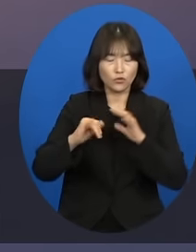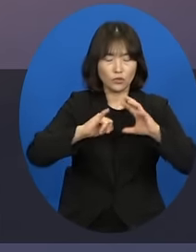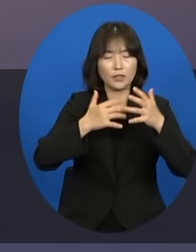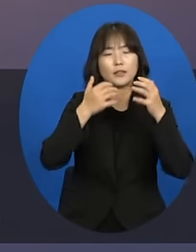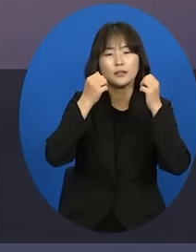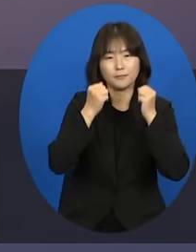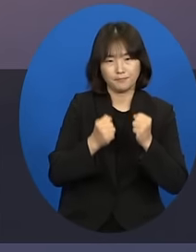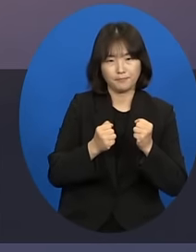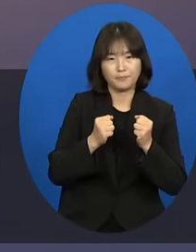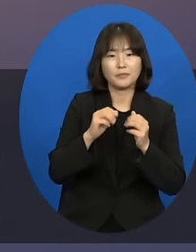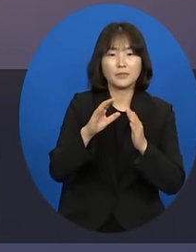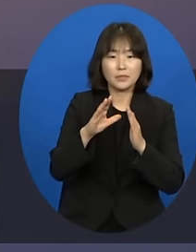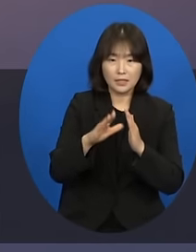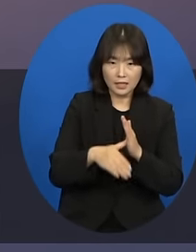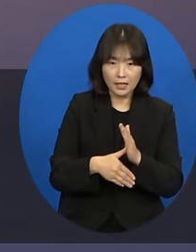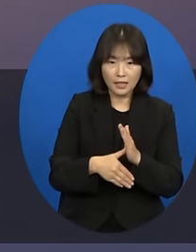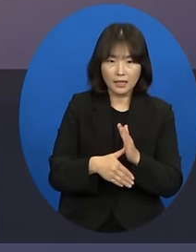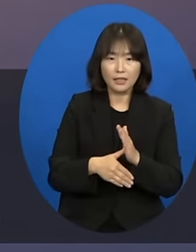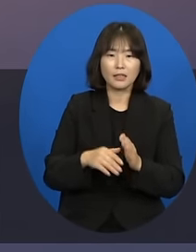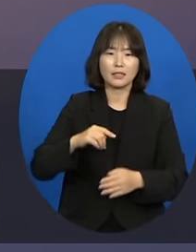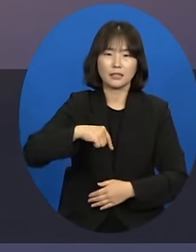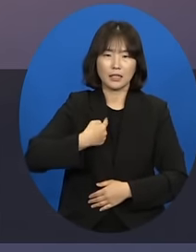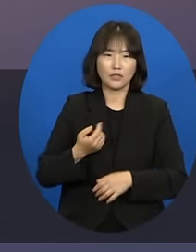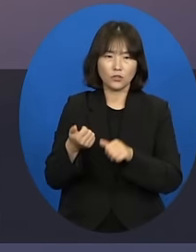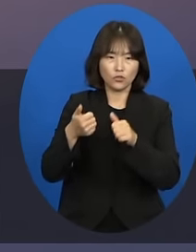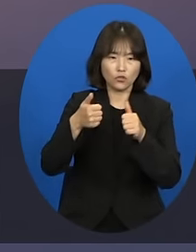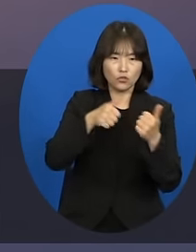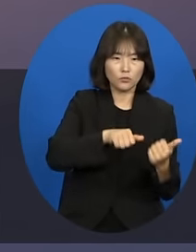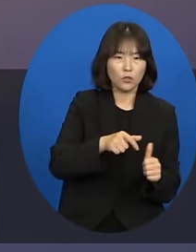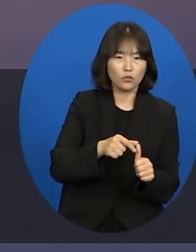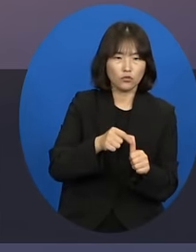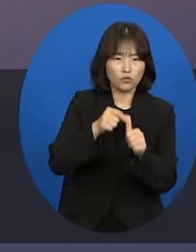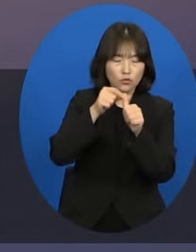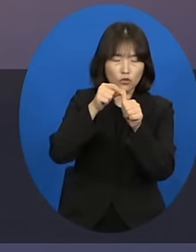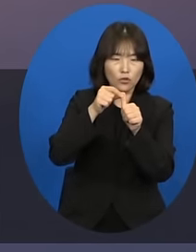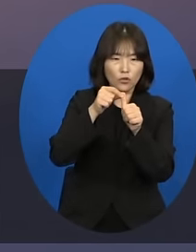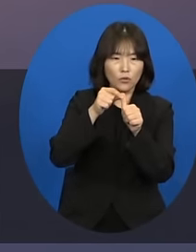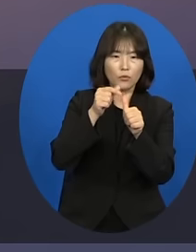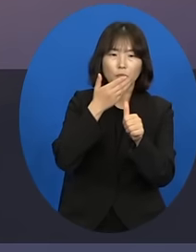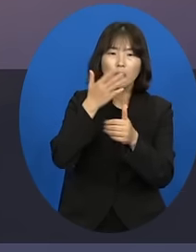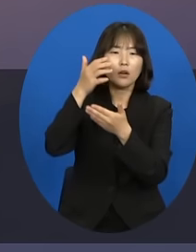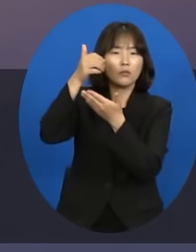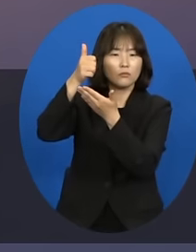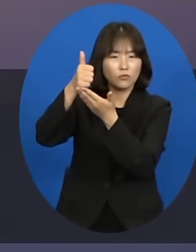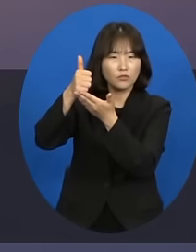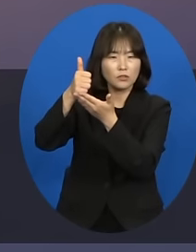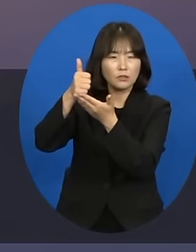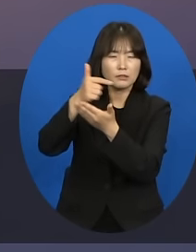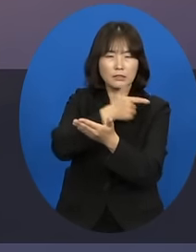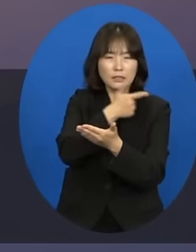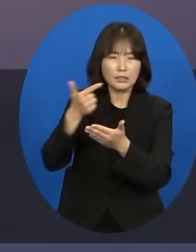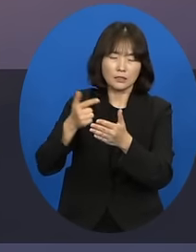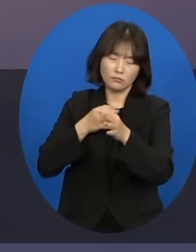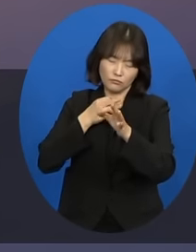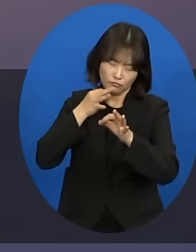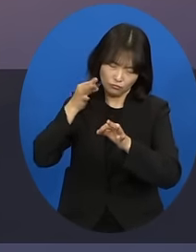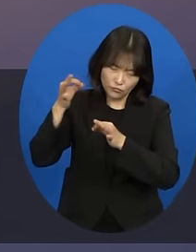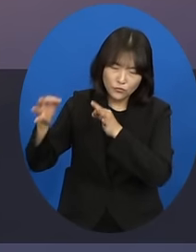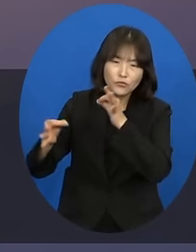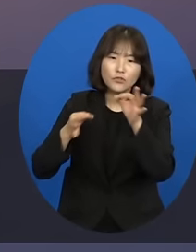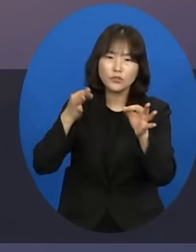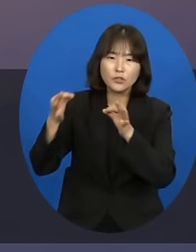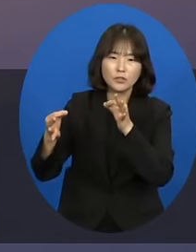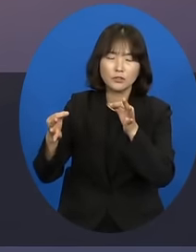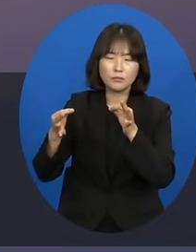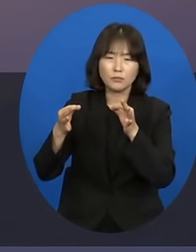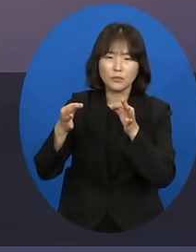때 자기를 죽음에서 구원하실 수 있는 분께 큰 부르짖음과